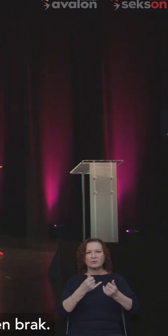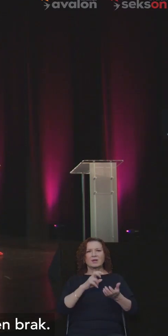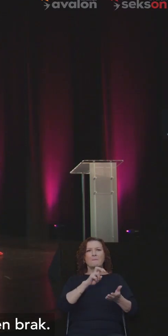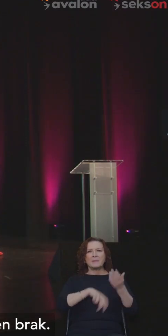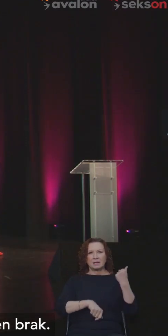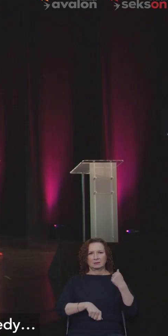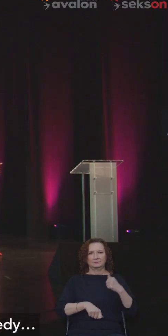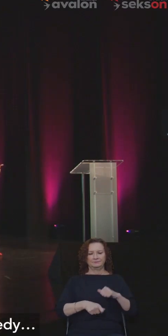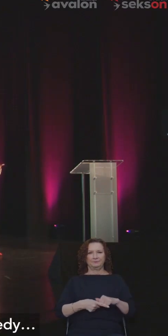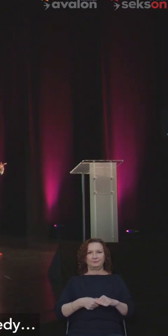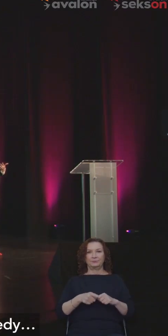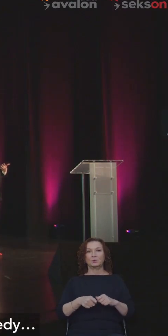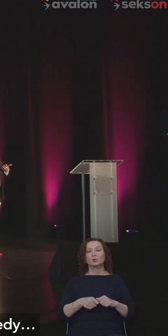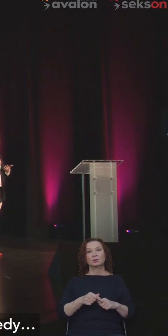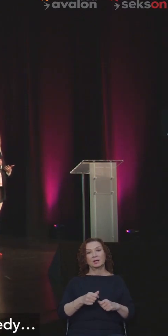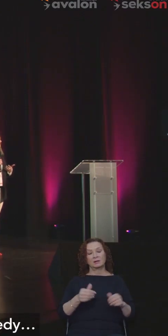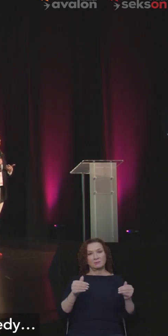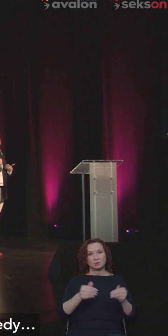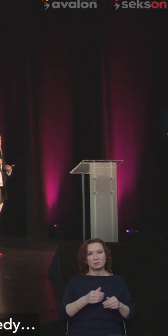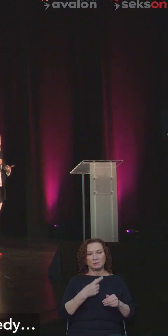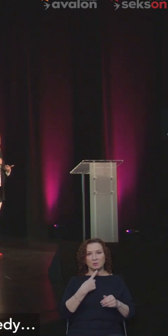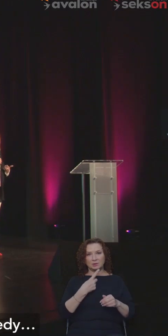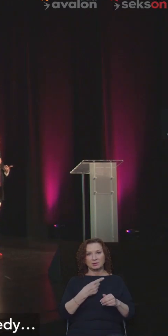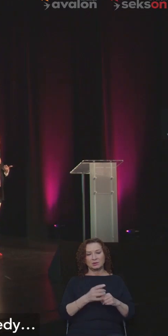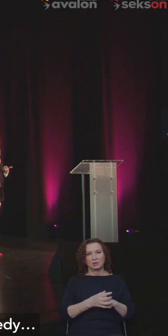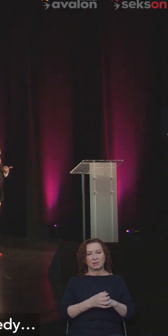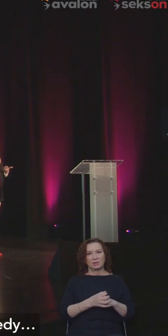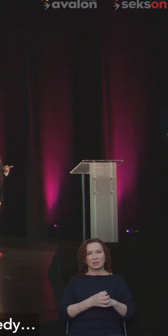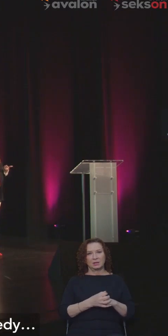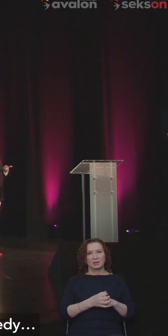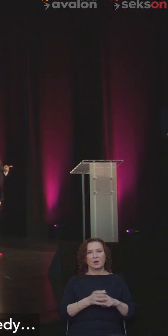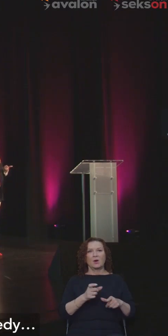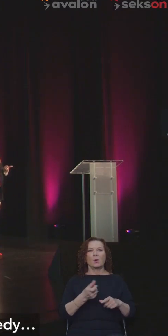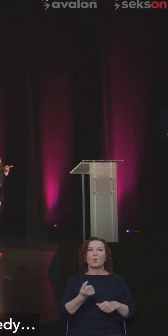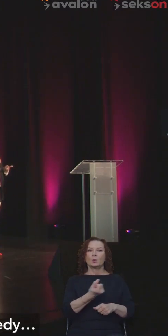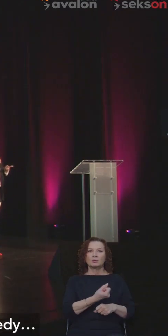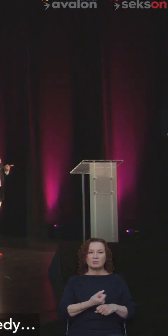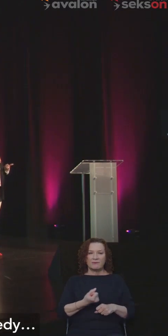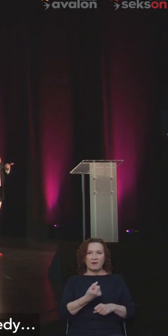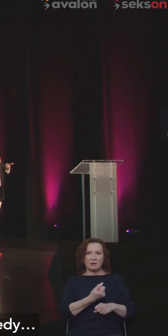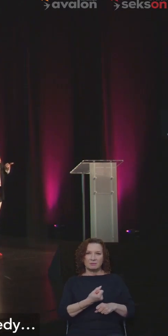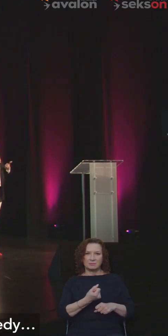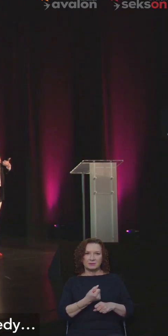brak. Tutaj do tego określenia często się posługuje wtedy,